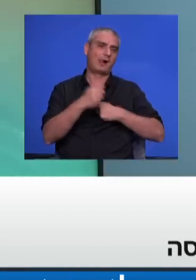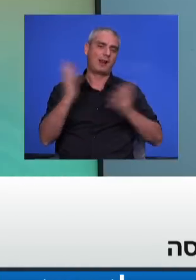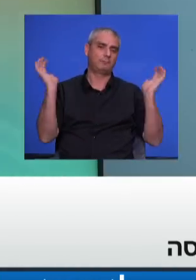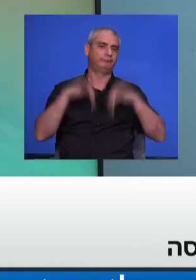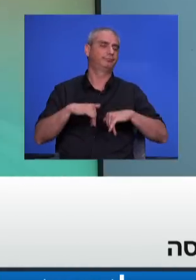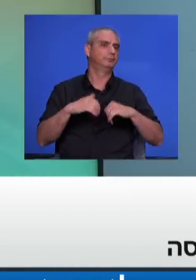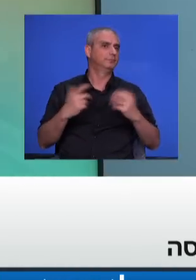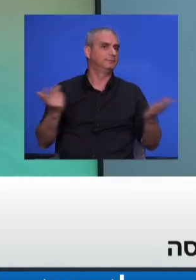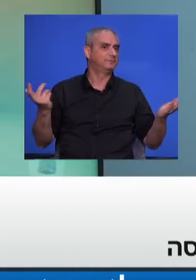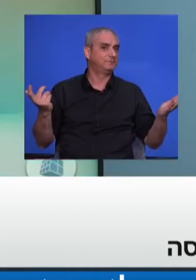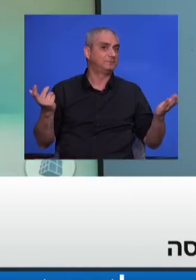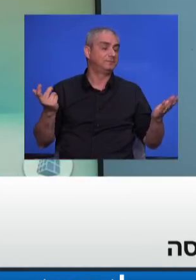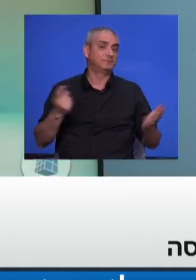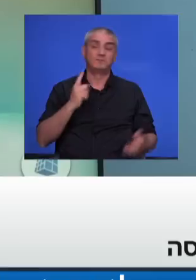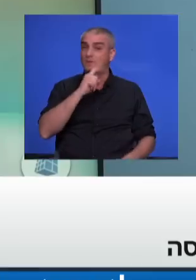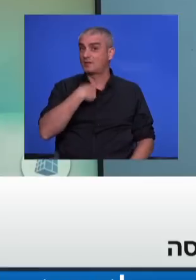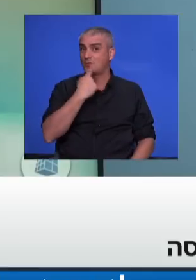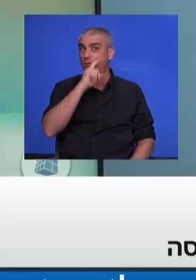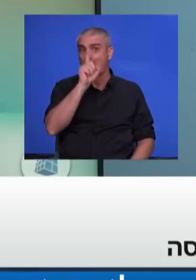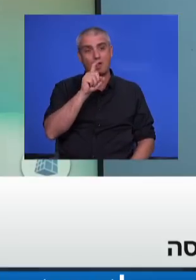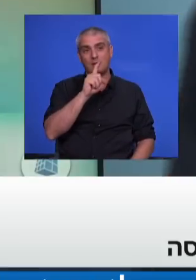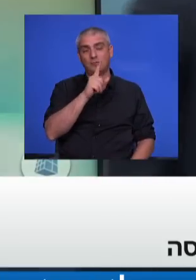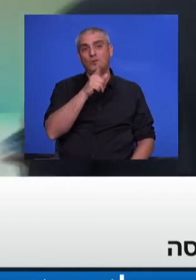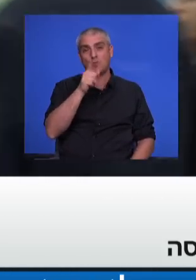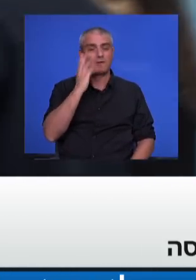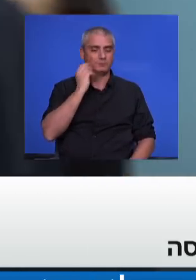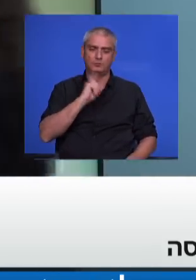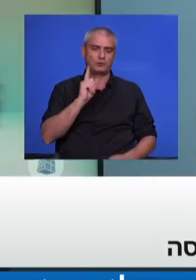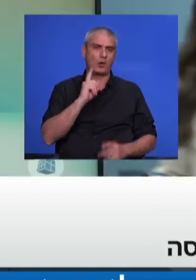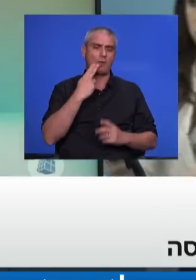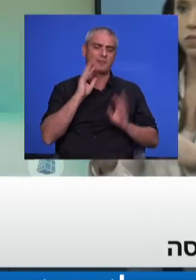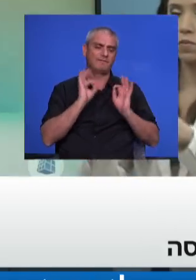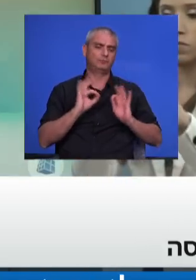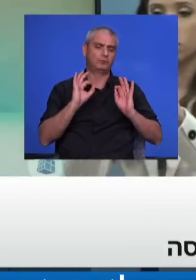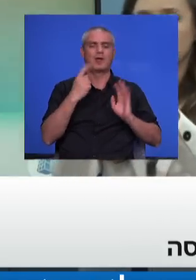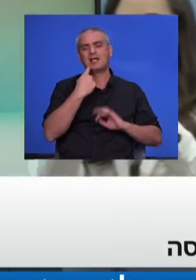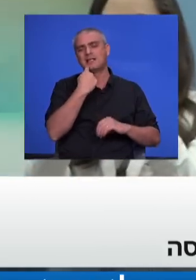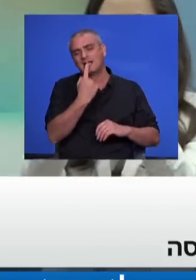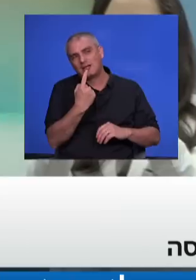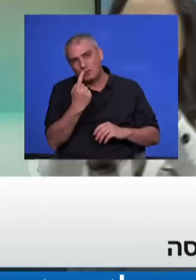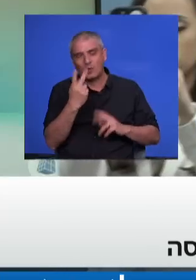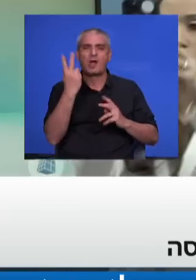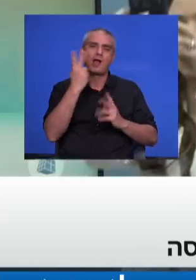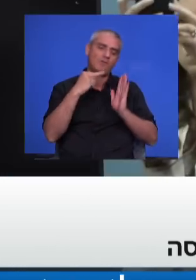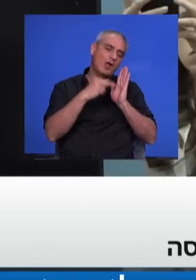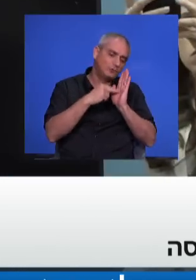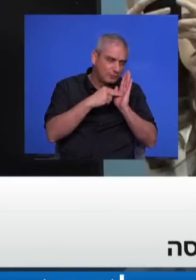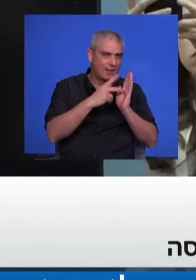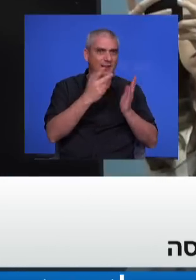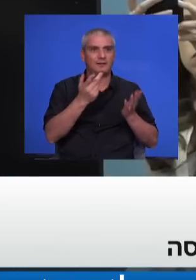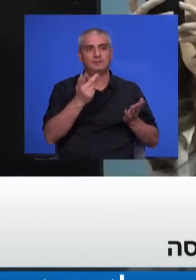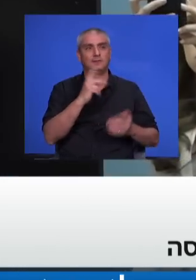זה לא בינארי. יכול להיות שהוא לא, הוא וסמוטריץ' לא צריכים להתחייב היום על כלום. הם יגידו, חוץ מהחשמל, אין דבר כזה, מואב. אז הנה,